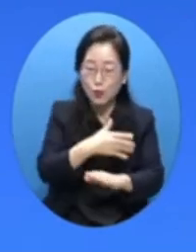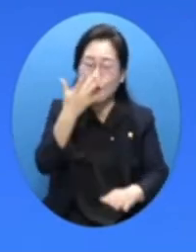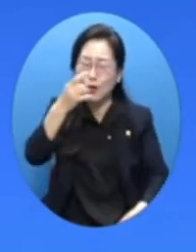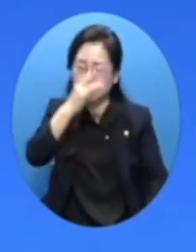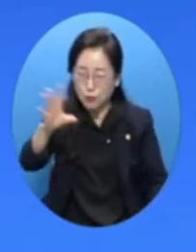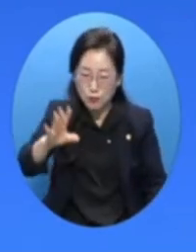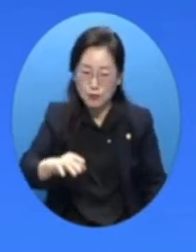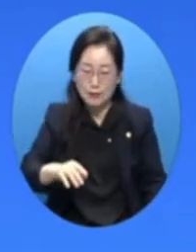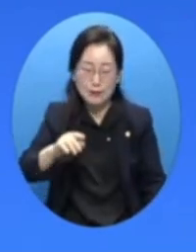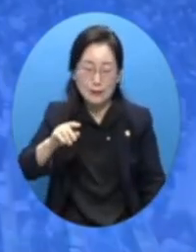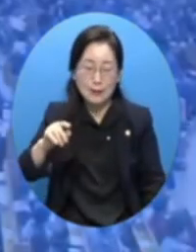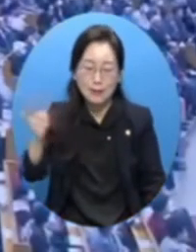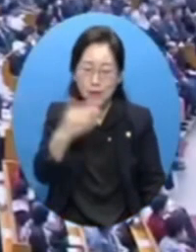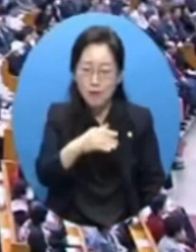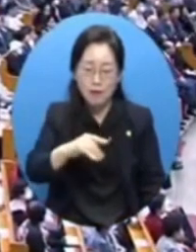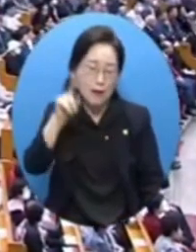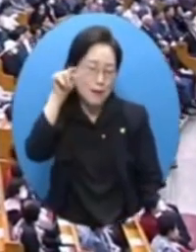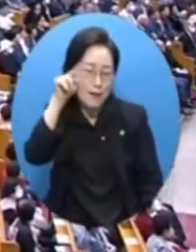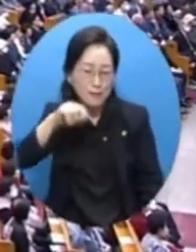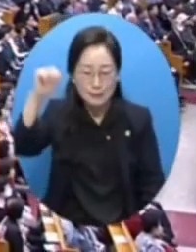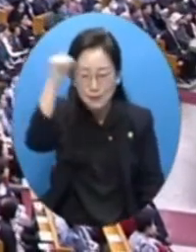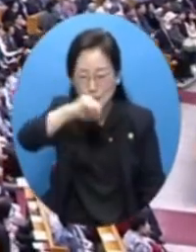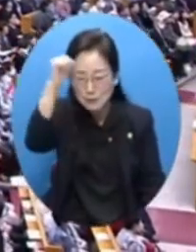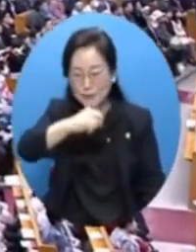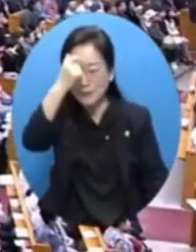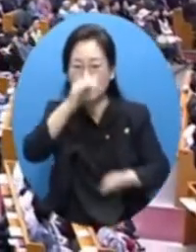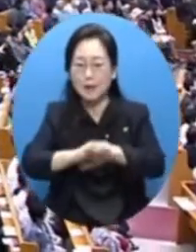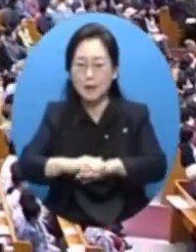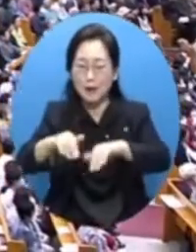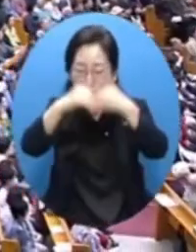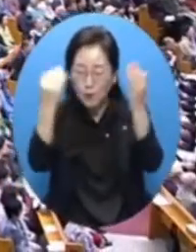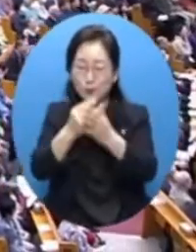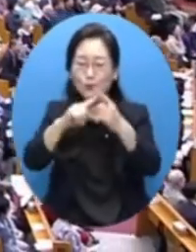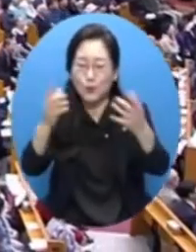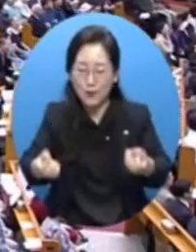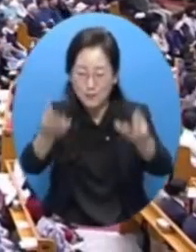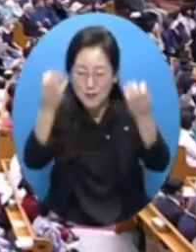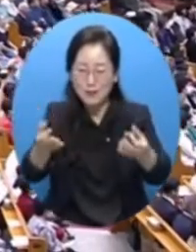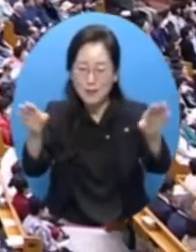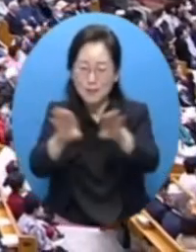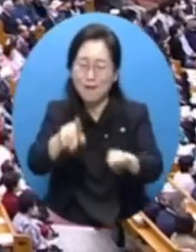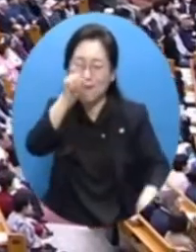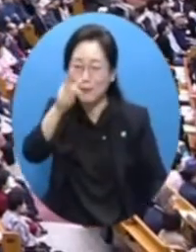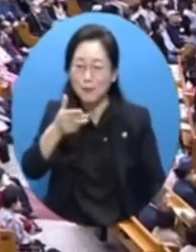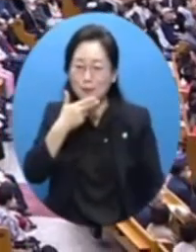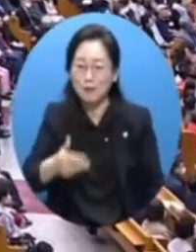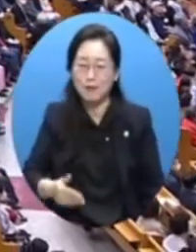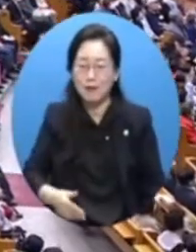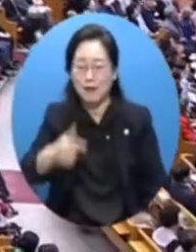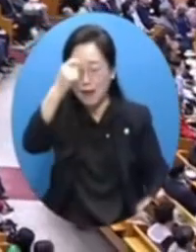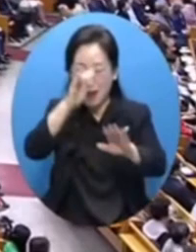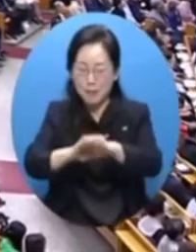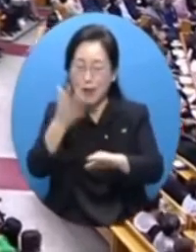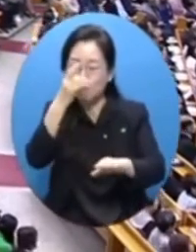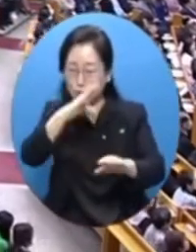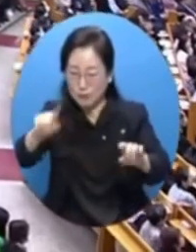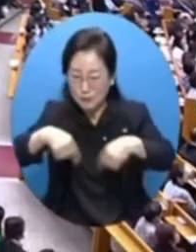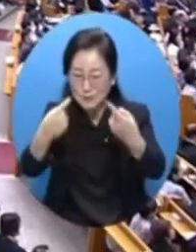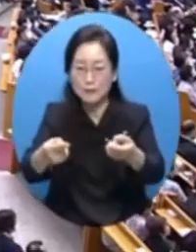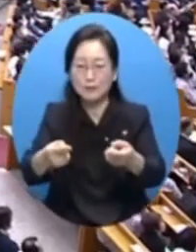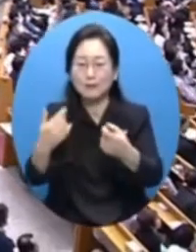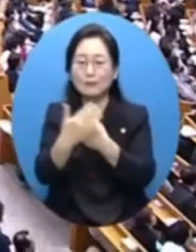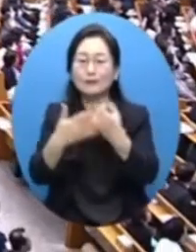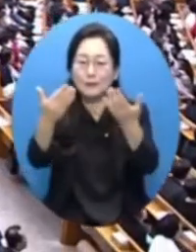새벽기도를 나오기 시작했습니다. 매일같이 새벽기도 나오고 교회 모든 행사 예배 다 빠지지 않고 참석하고 예배란 예배는 다 나와서 은혜를 받게